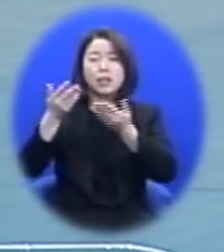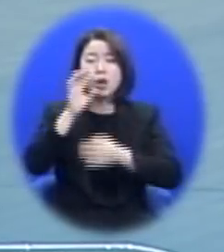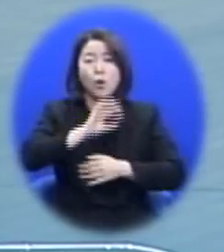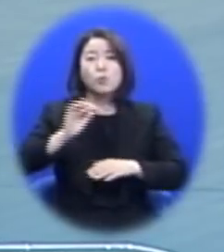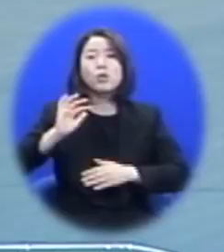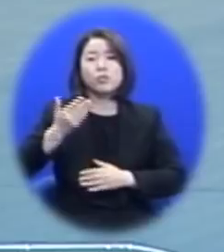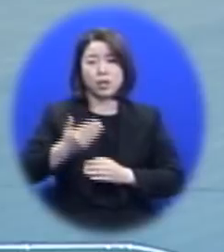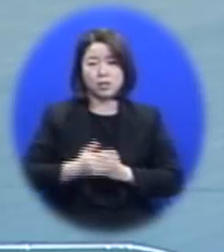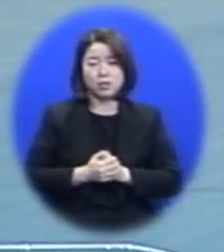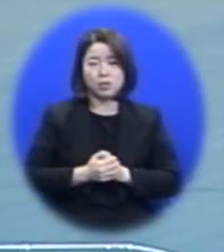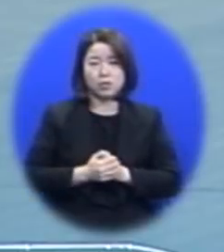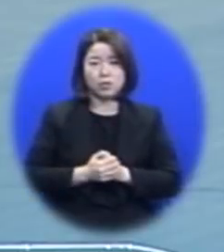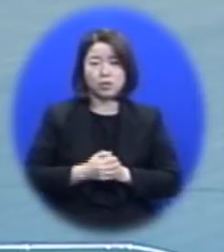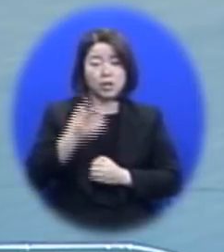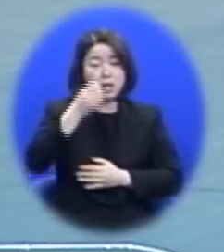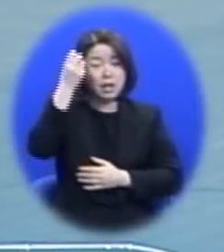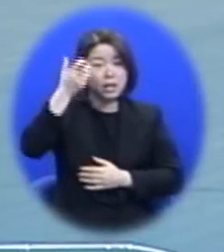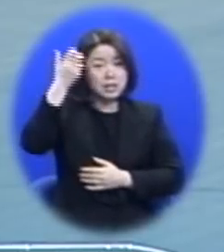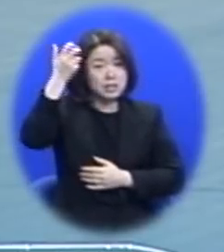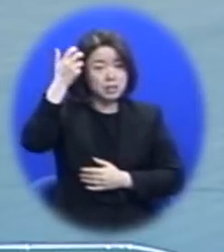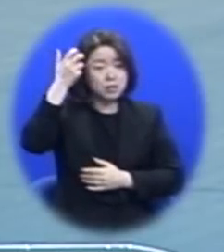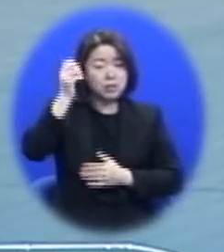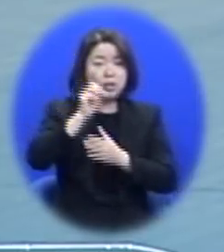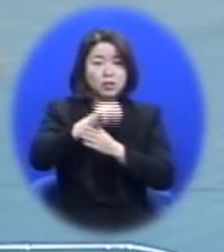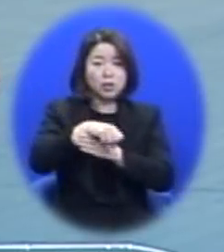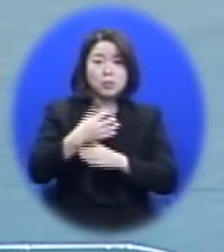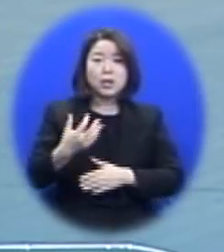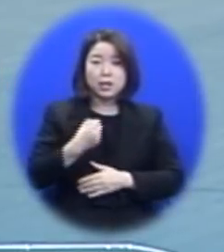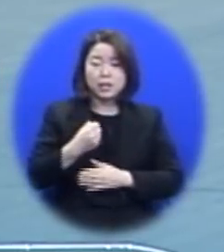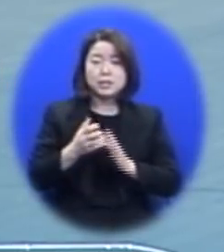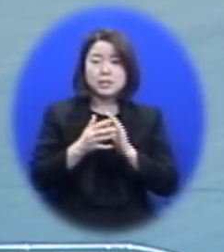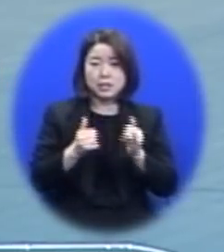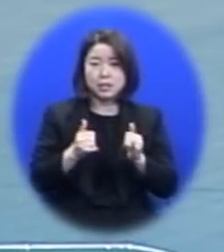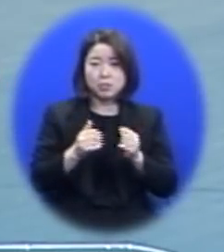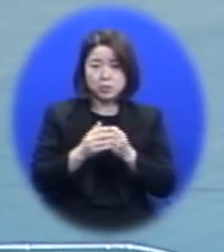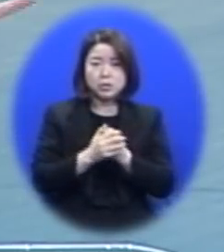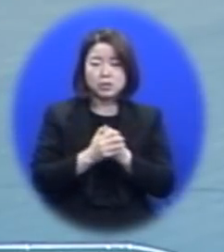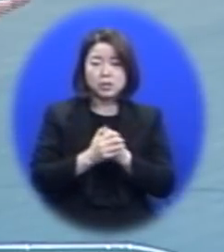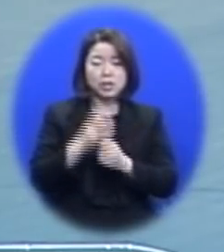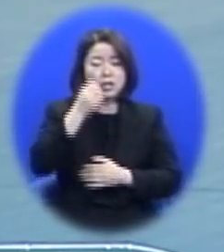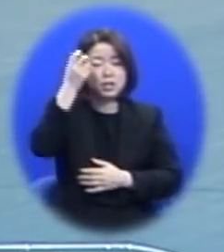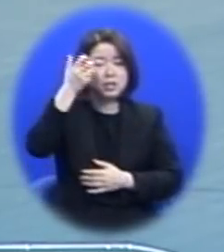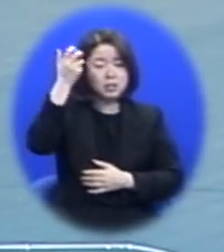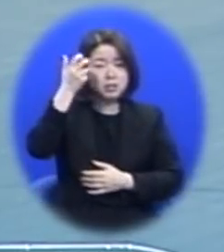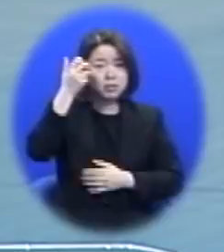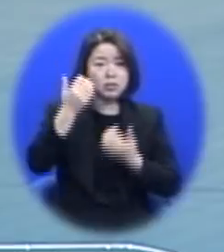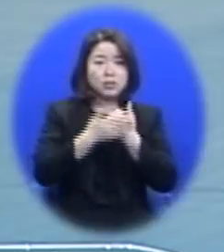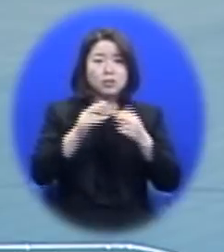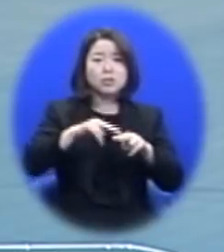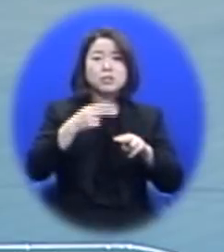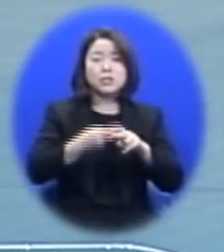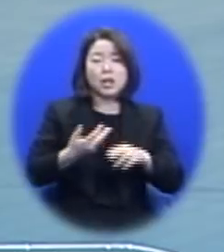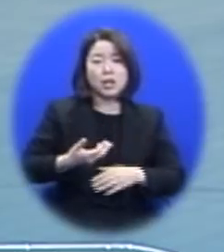열매가 맺어지는 사람이라면 그러면 은사를 사용해도 아무 상관이 없습니다.